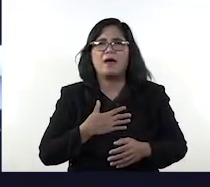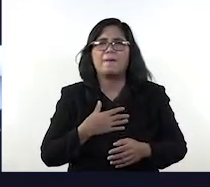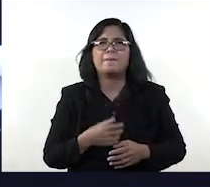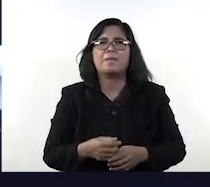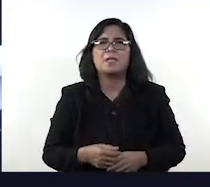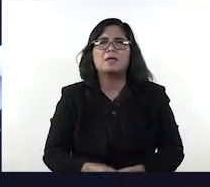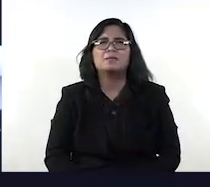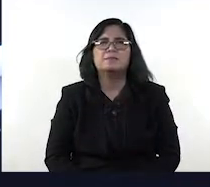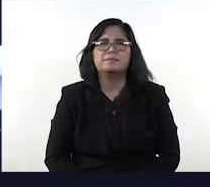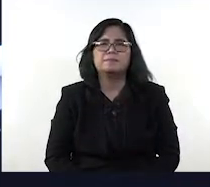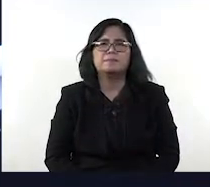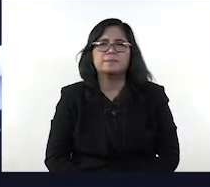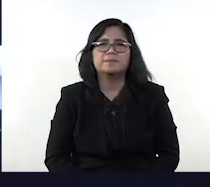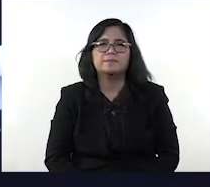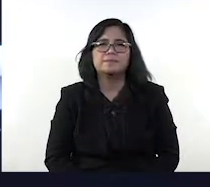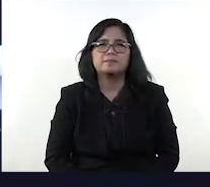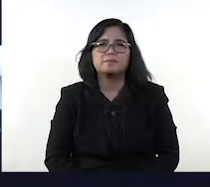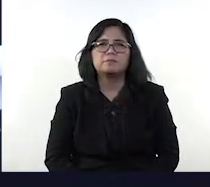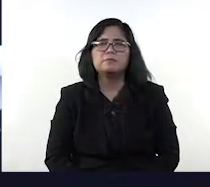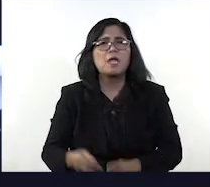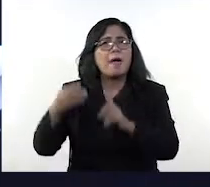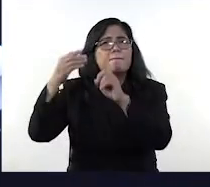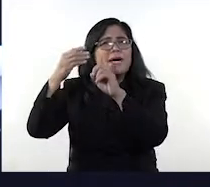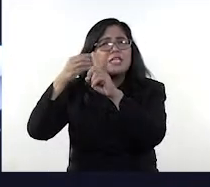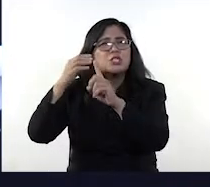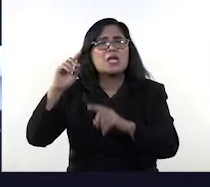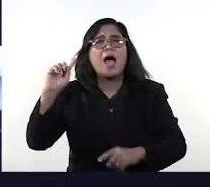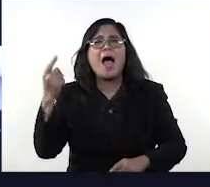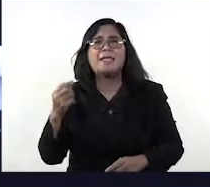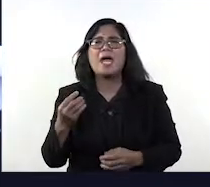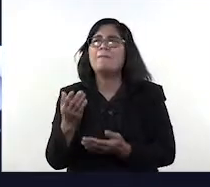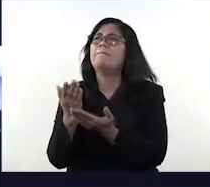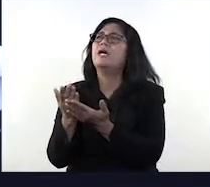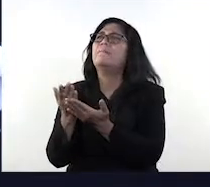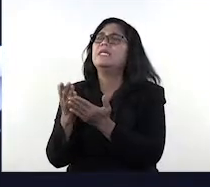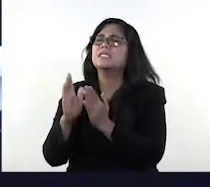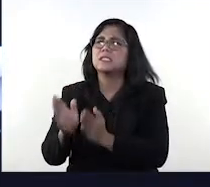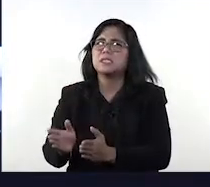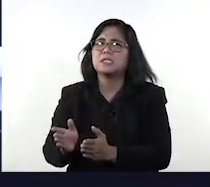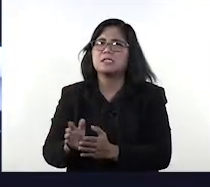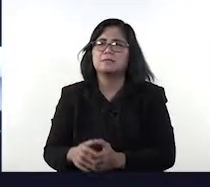Hai hidrofobia banner Hai helm rimbang